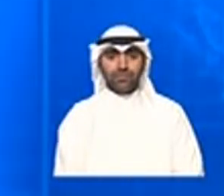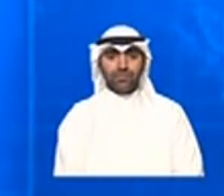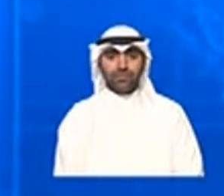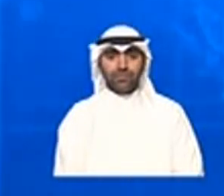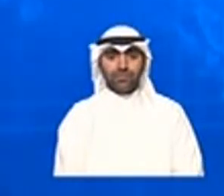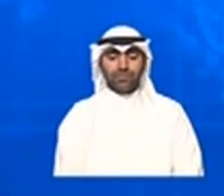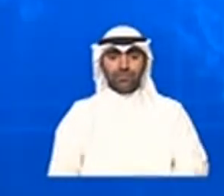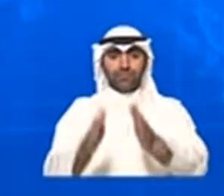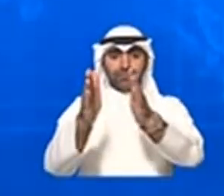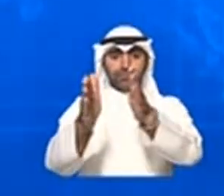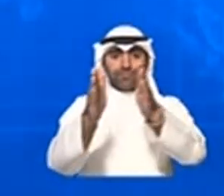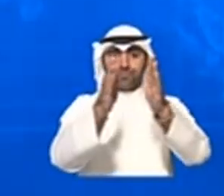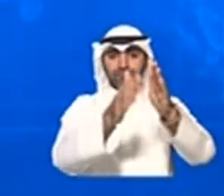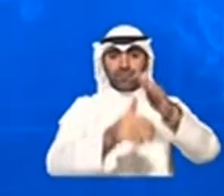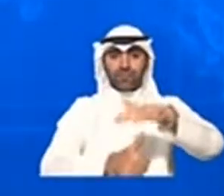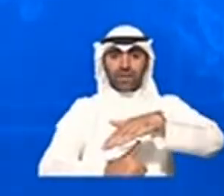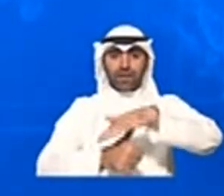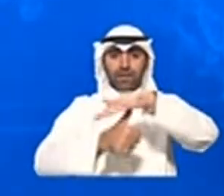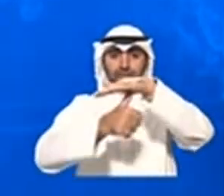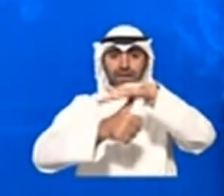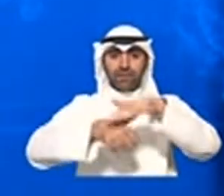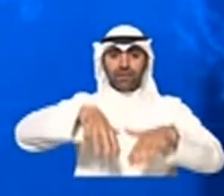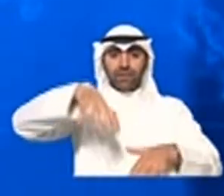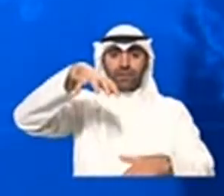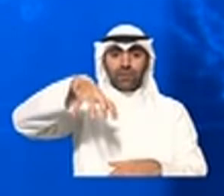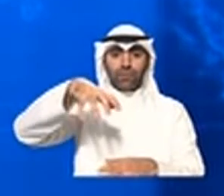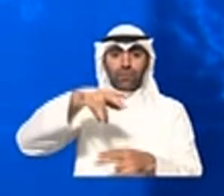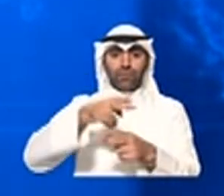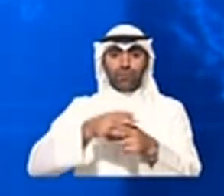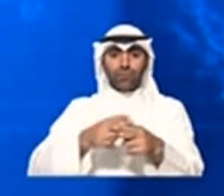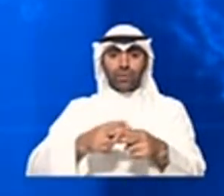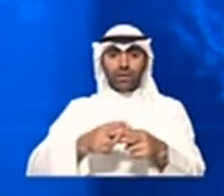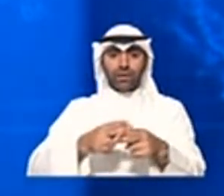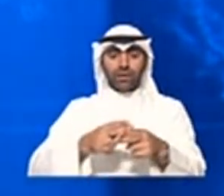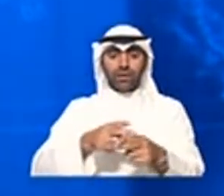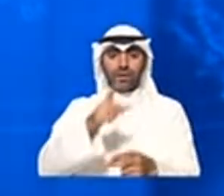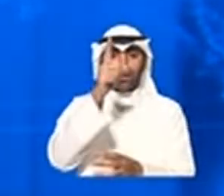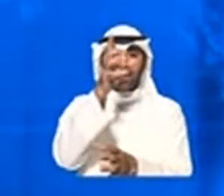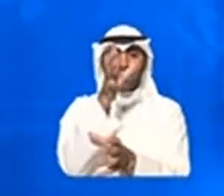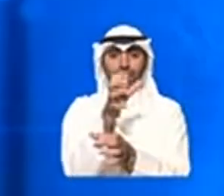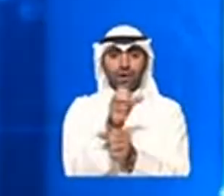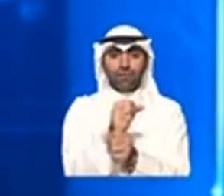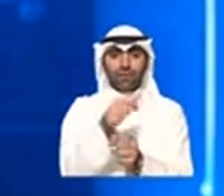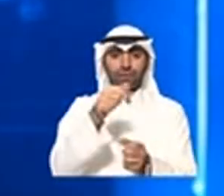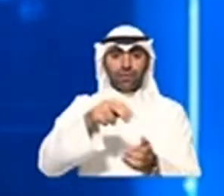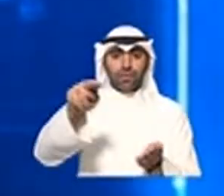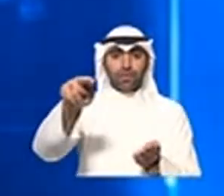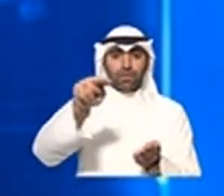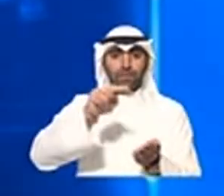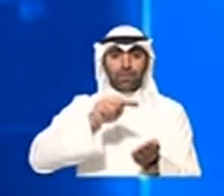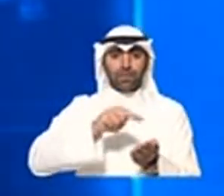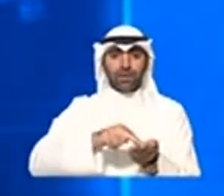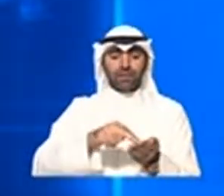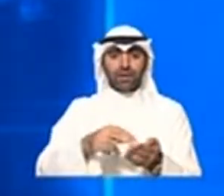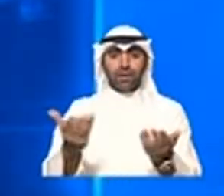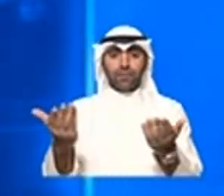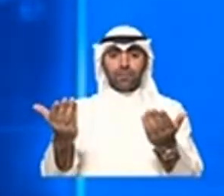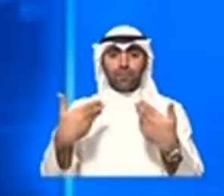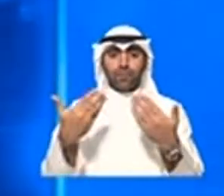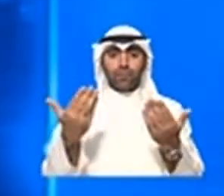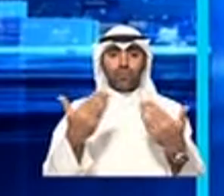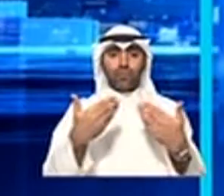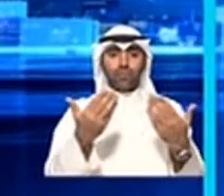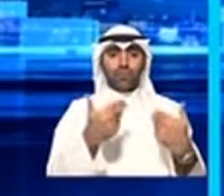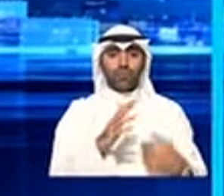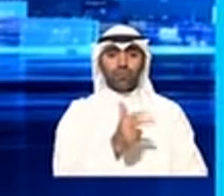تلقى حضرة صاحب السمو أمير البلاد الشيخ نواف الأحمد الجابر الصباح حفظه الله ورعاه برقية تهنئة من قداسة البابا